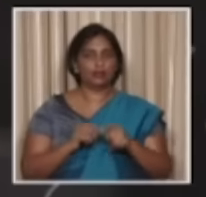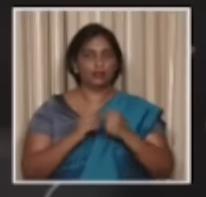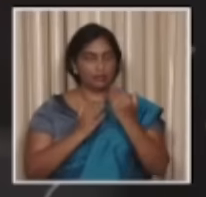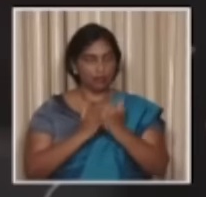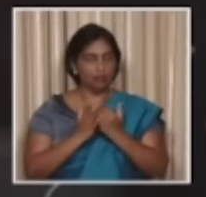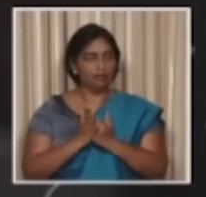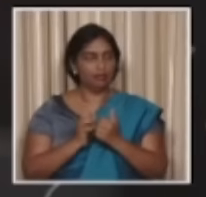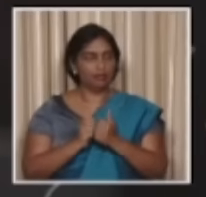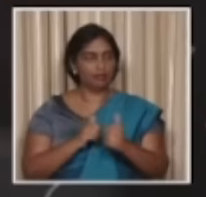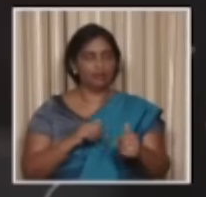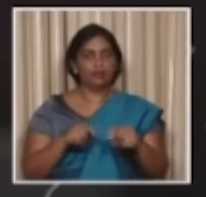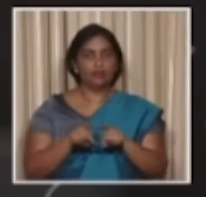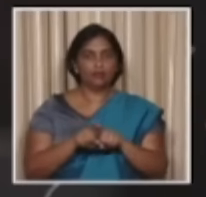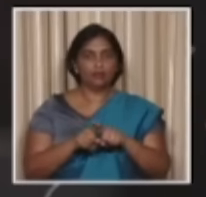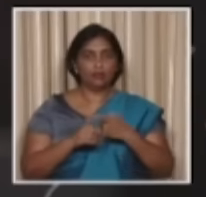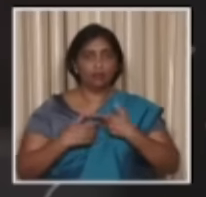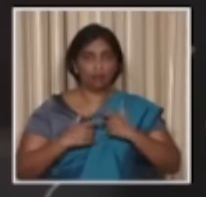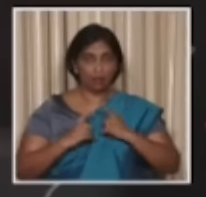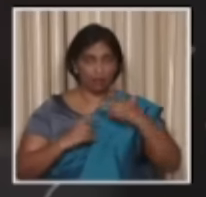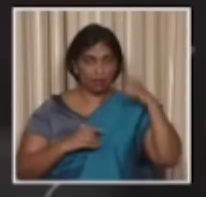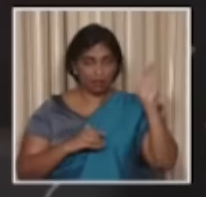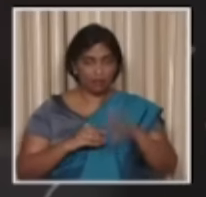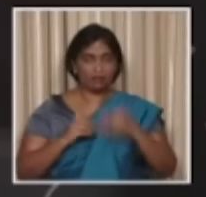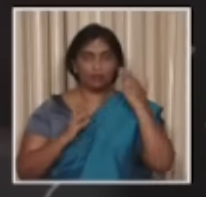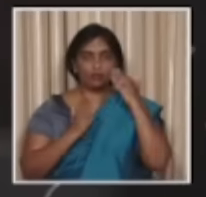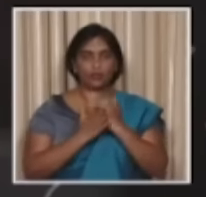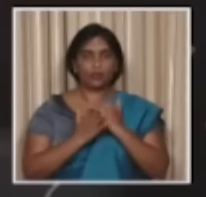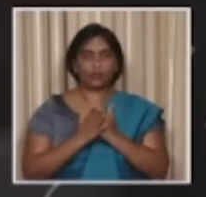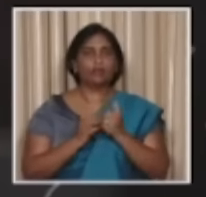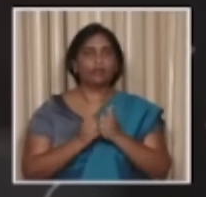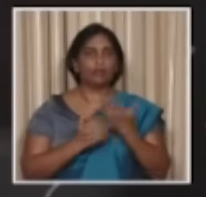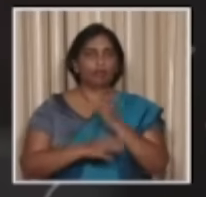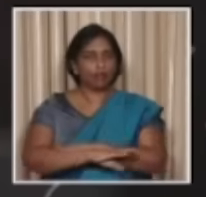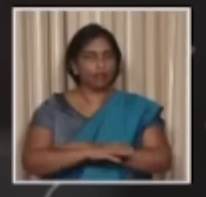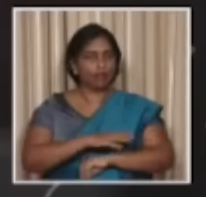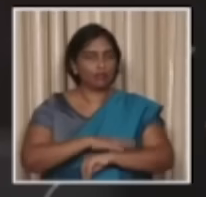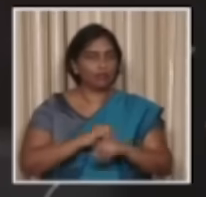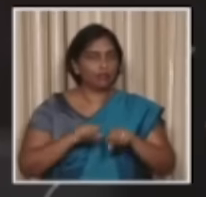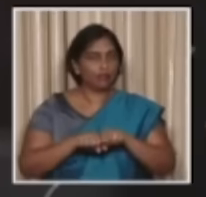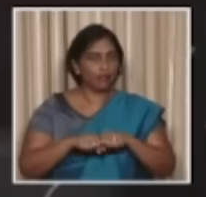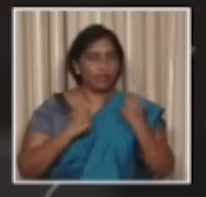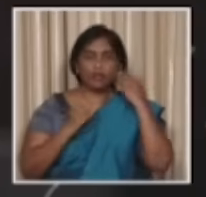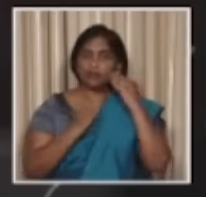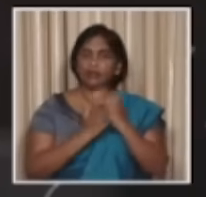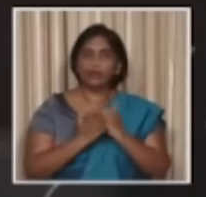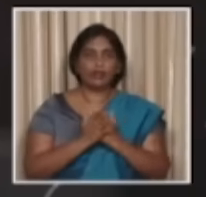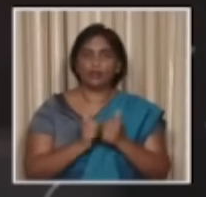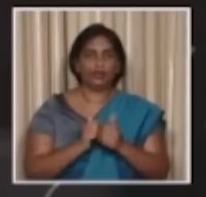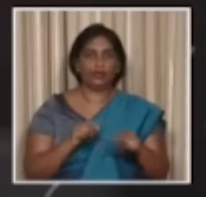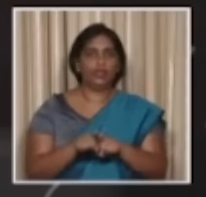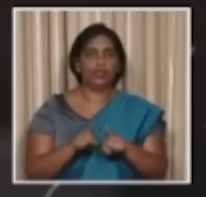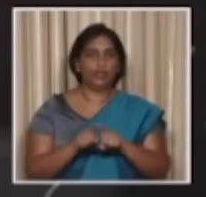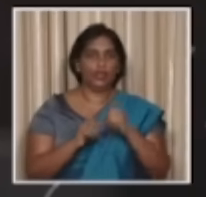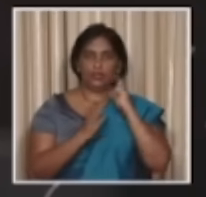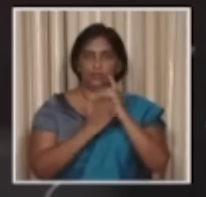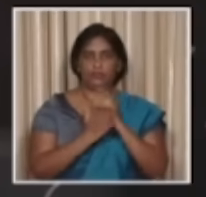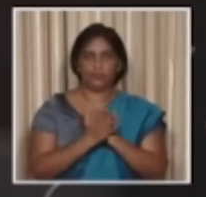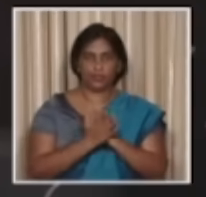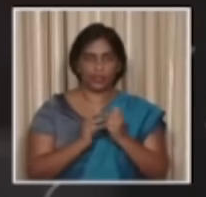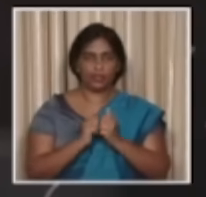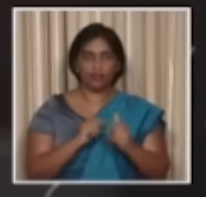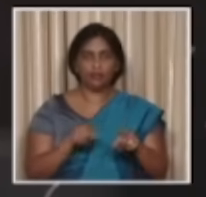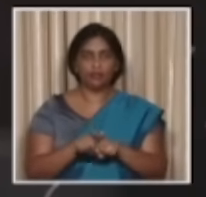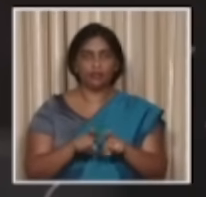පණ පිටින් ගෙදර එන්න හම්බේද නැත්නම් අතක් පයක් නැතුව එන්න හම්බේද කියලා යම් කිසි චකිතයක් ඇති වෙලා තියෙනවා මේ කරුණු